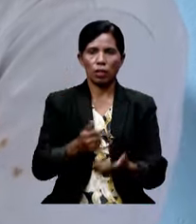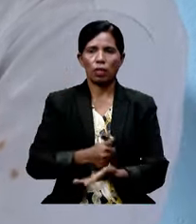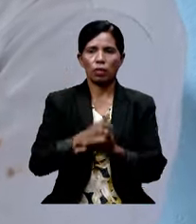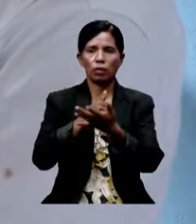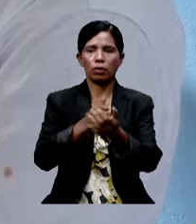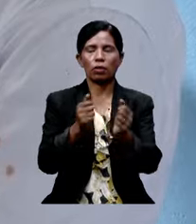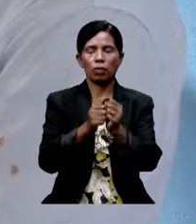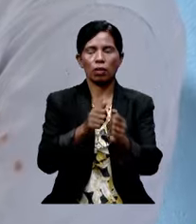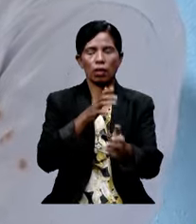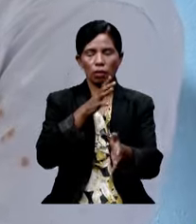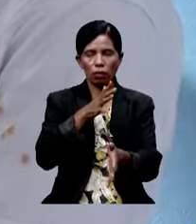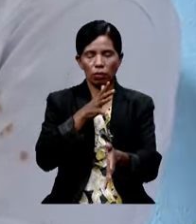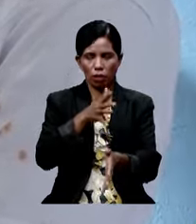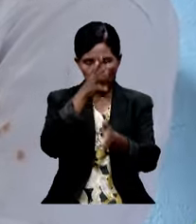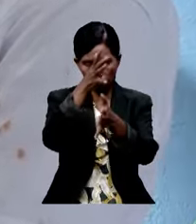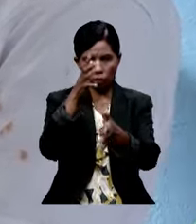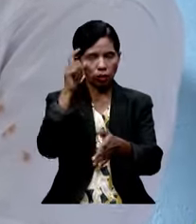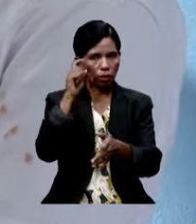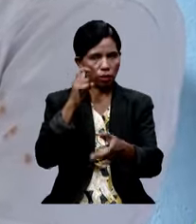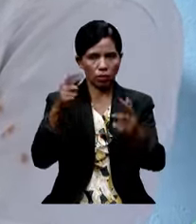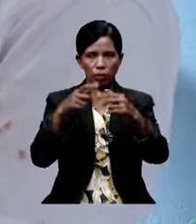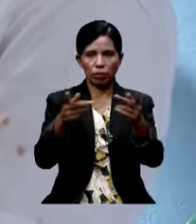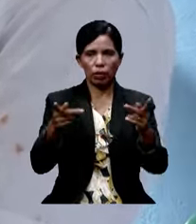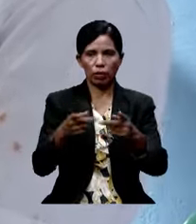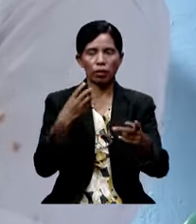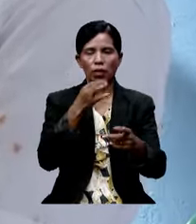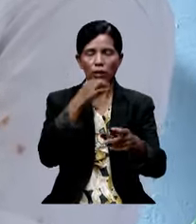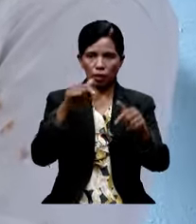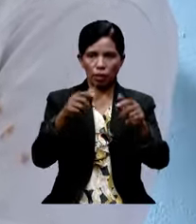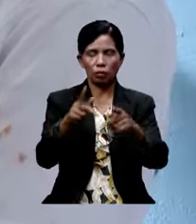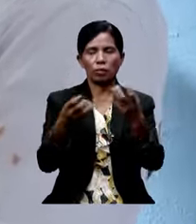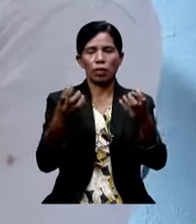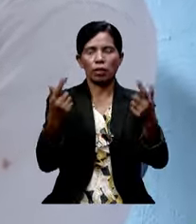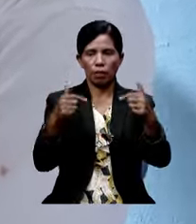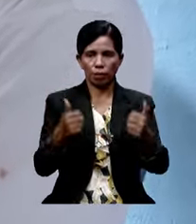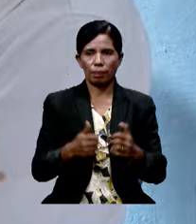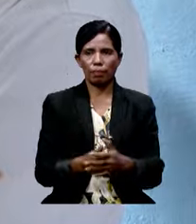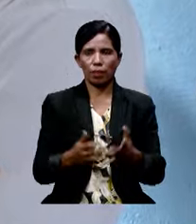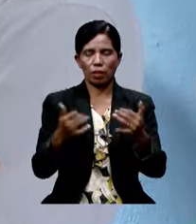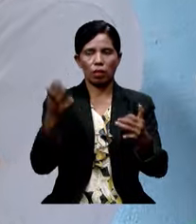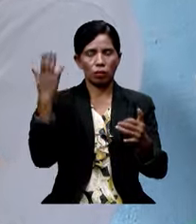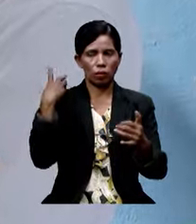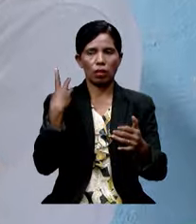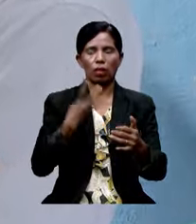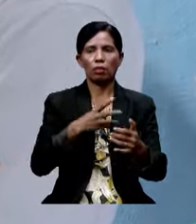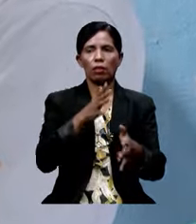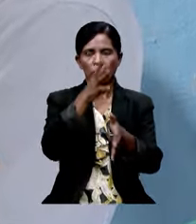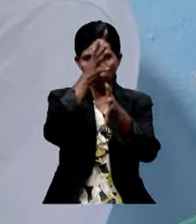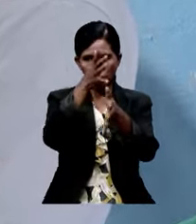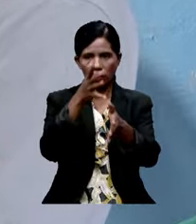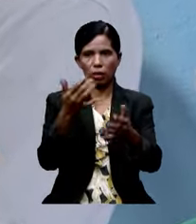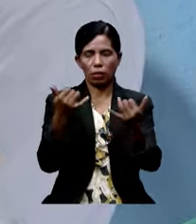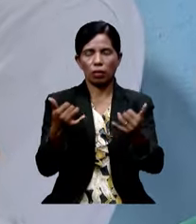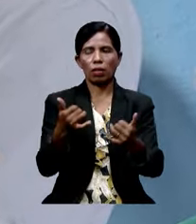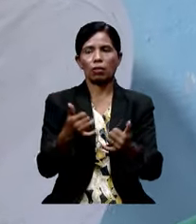itu ne abonana metu fatine los kala, kita hanya ne ya mai barak kene, ne ram ora ulu abonana metu ne, agola abonana semai